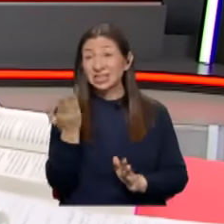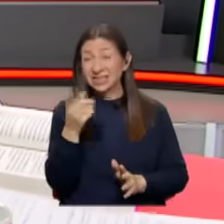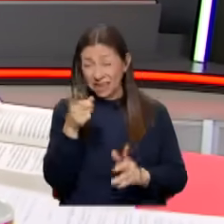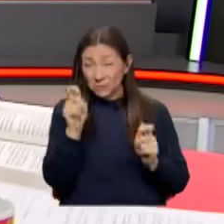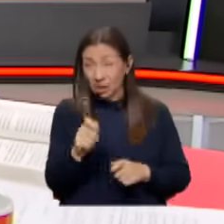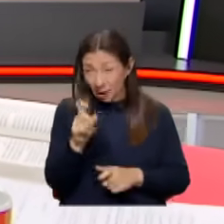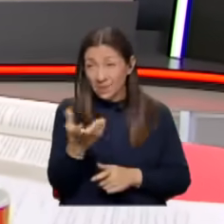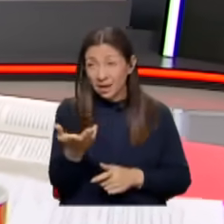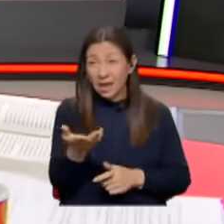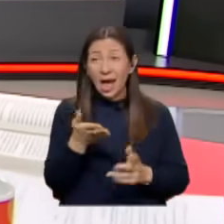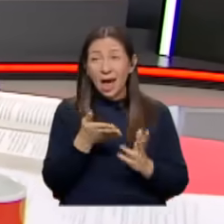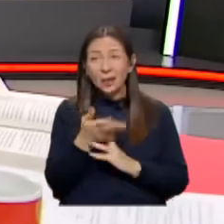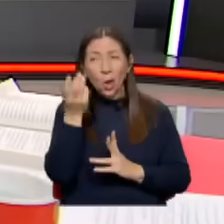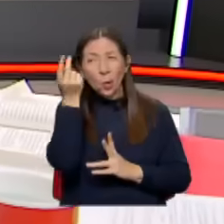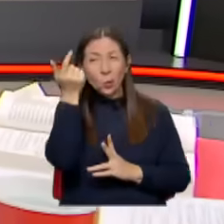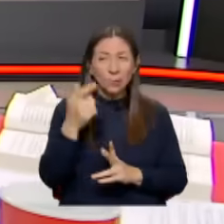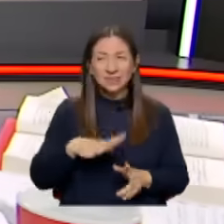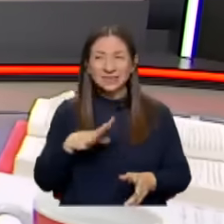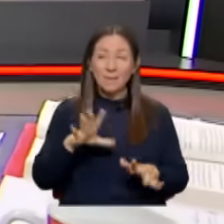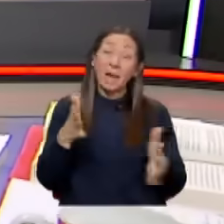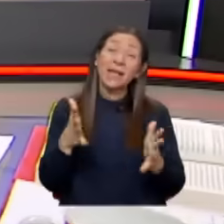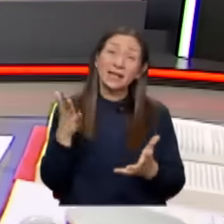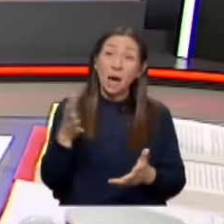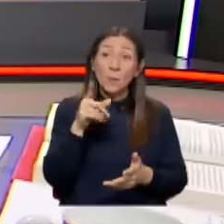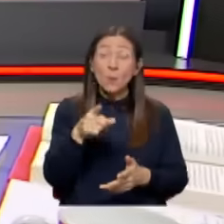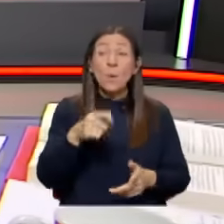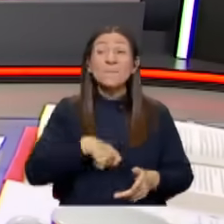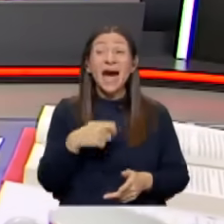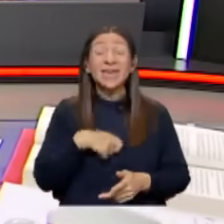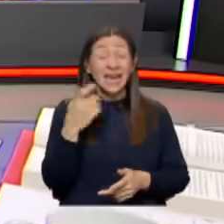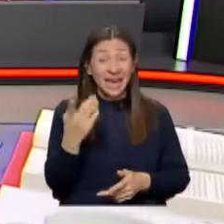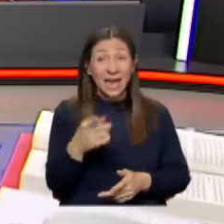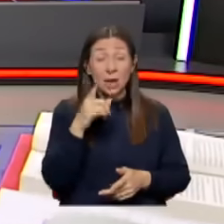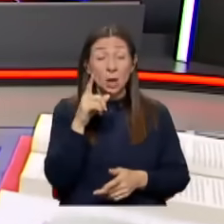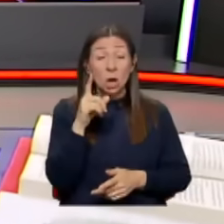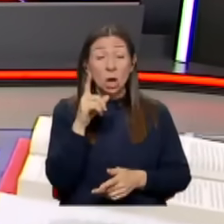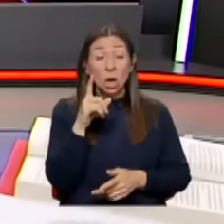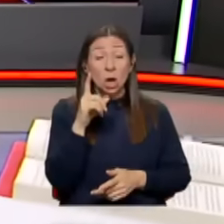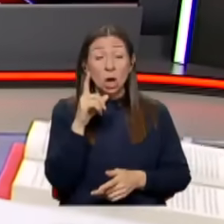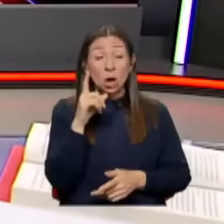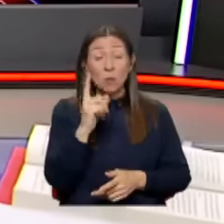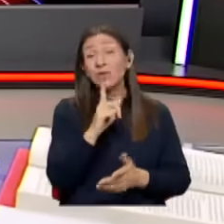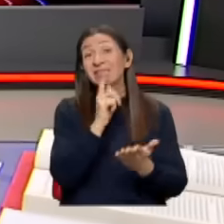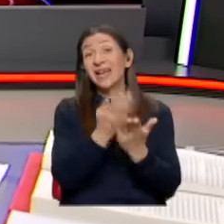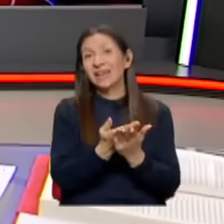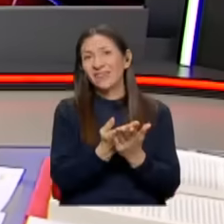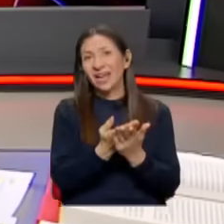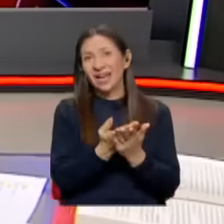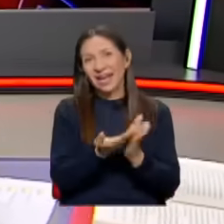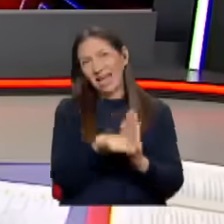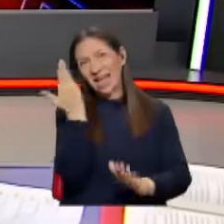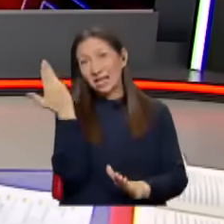Sizce yapacaklar mı? Arada unutulmasını ümit edecekler belki. Ama bu bahaneyle bu efendim, teklifi geri